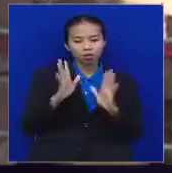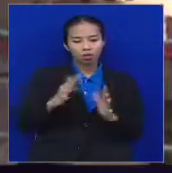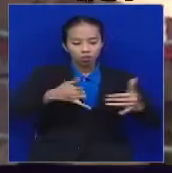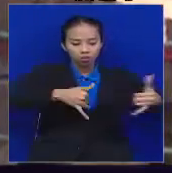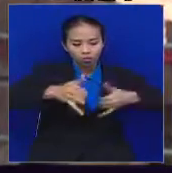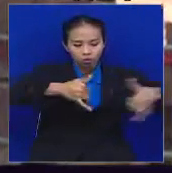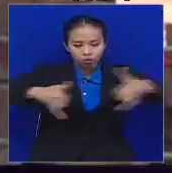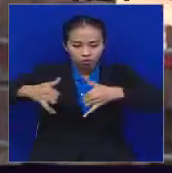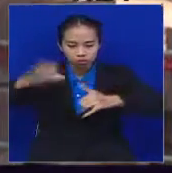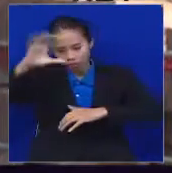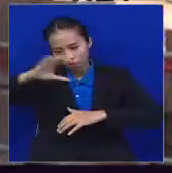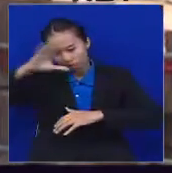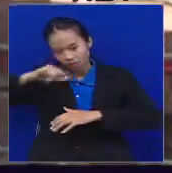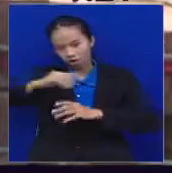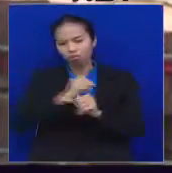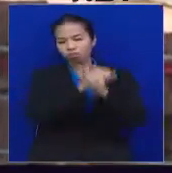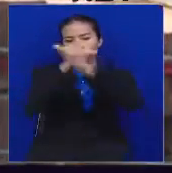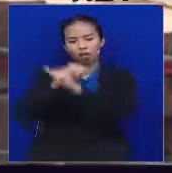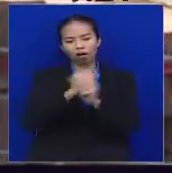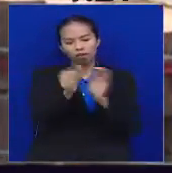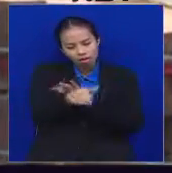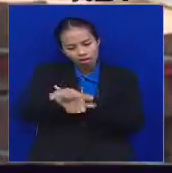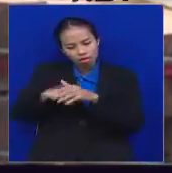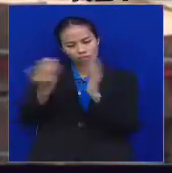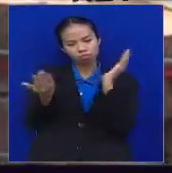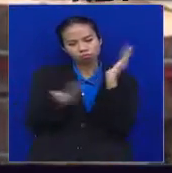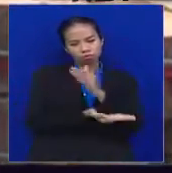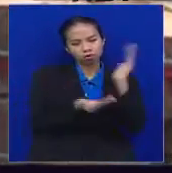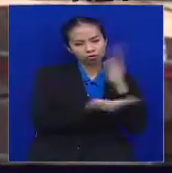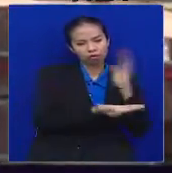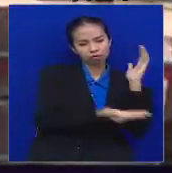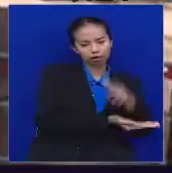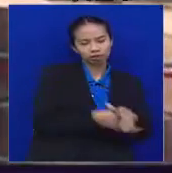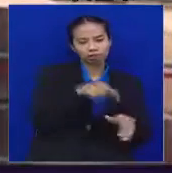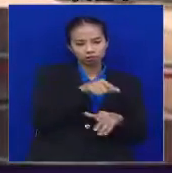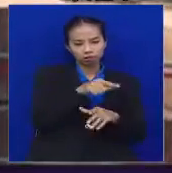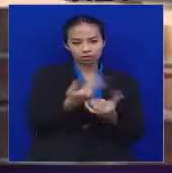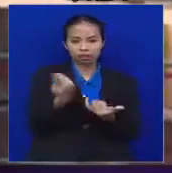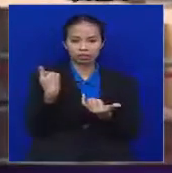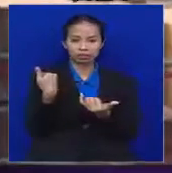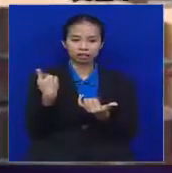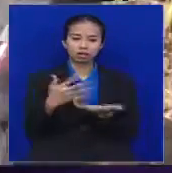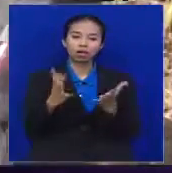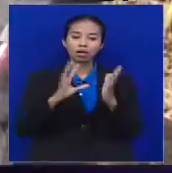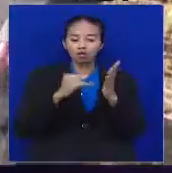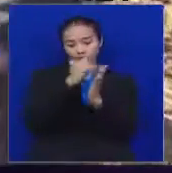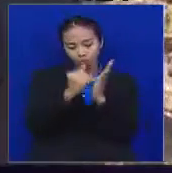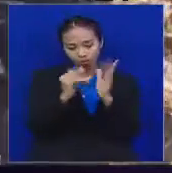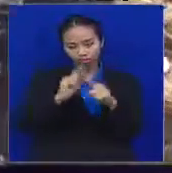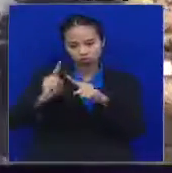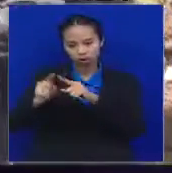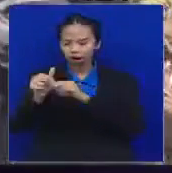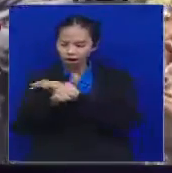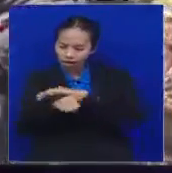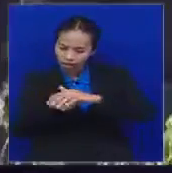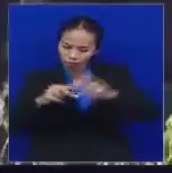างต่อเนื่องเพื่อป้องกันการลักลอบตัดไม้และตั้งจุดตรวจจุดสกัดกั้นเส้นทางรอยต่อระหว่างจังหวัดจุดเสี่ยงที่จะเข้าในการลักลอบล